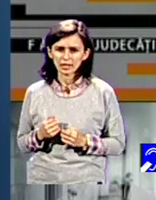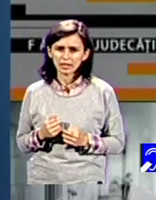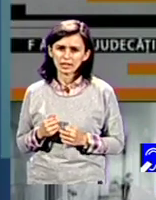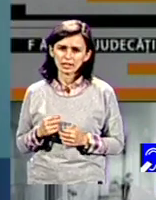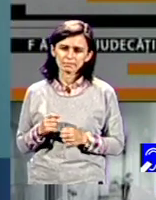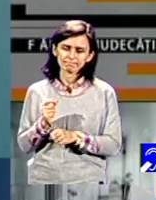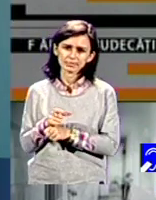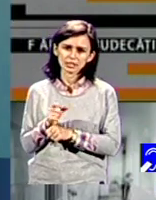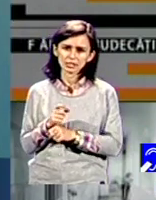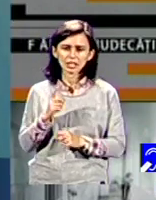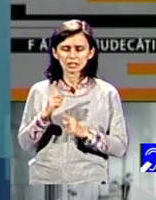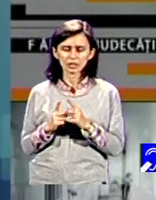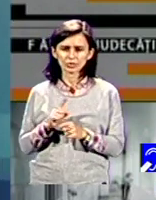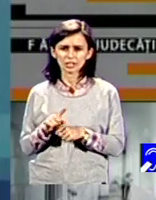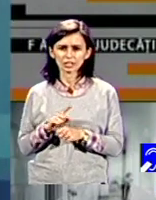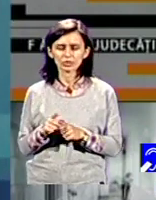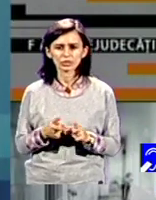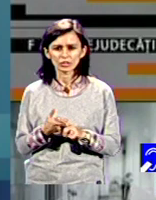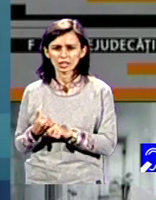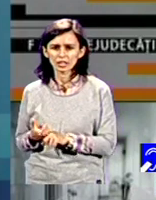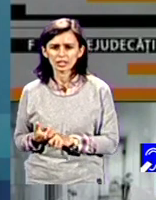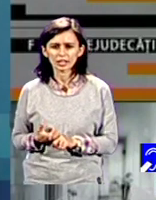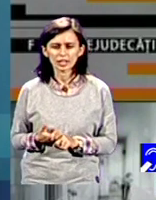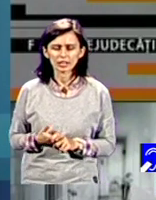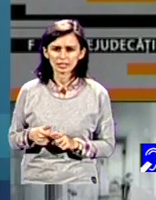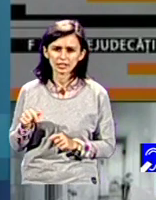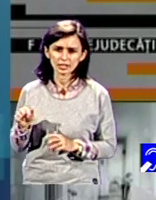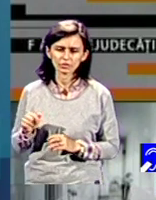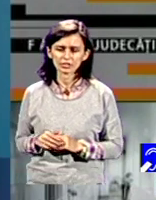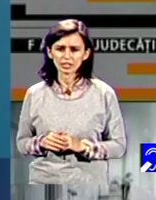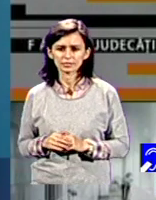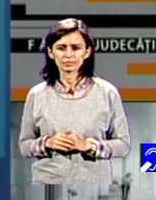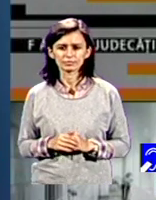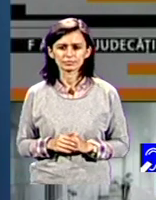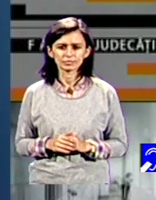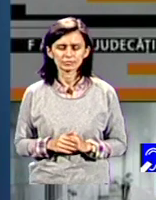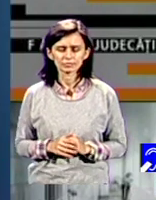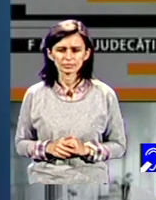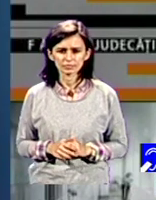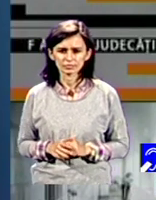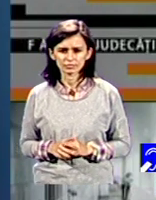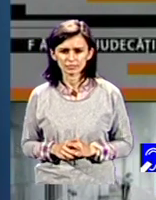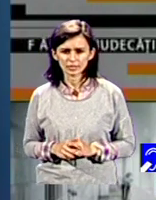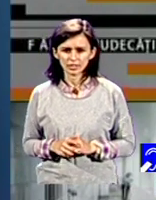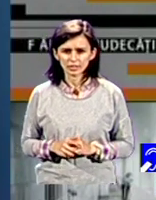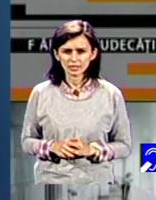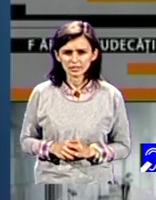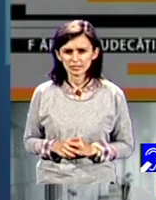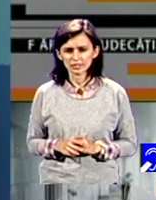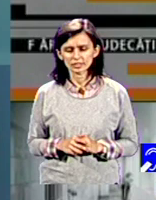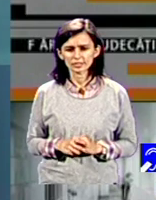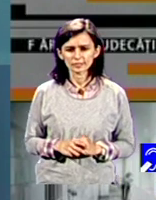importante privind Tocmai aceasta parte de implementare așa vom demonta astfel data asta vroiam să te rog să se